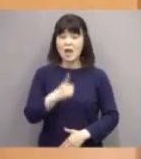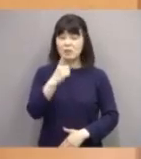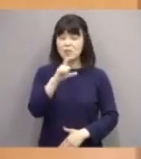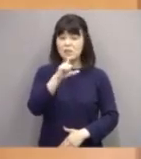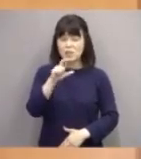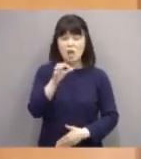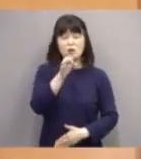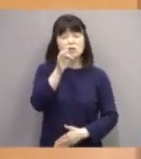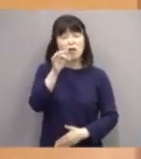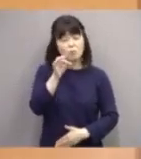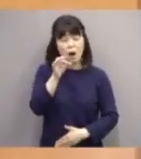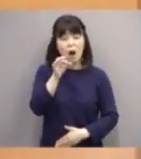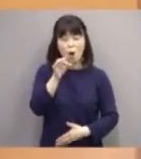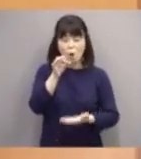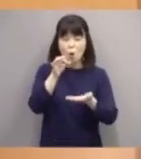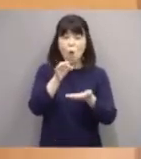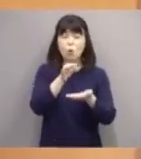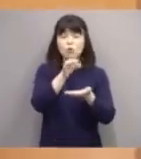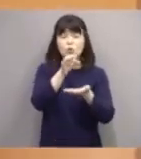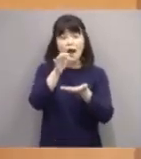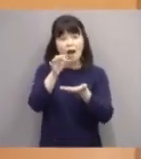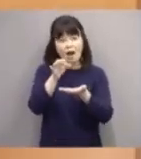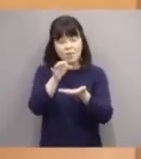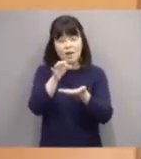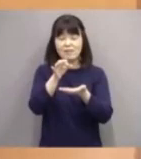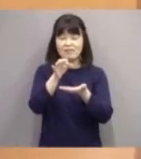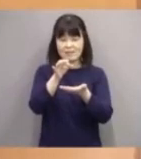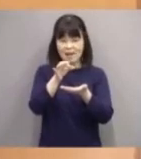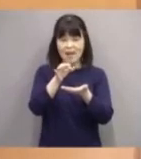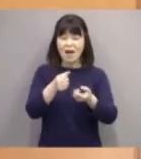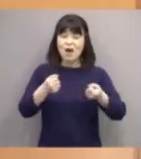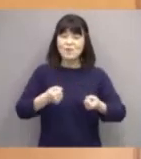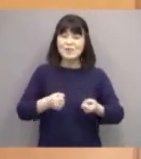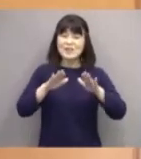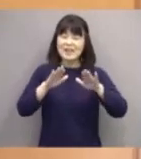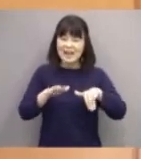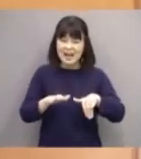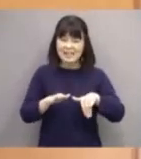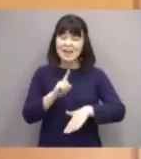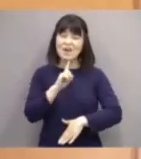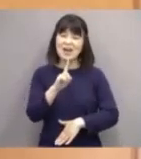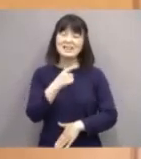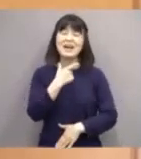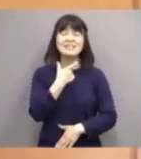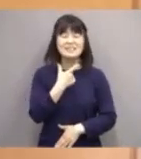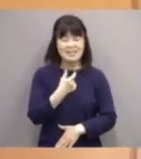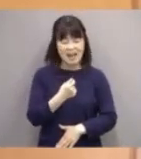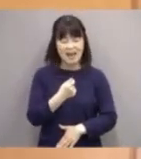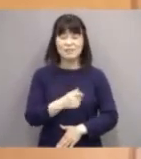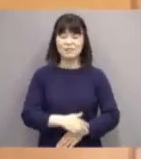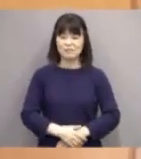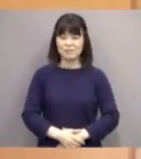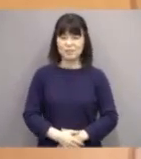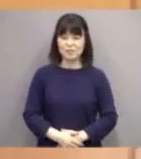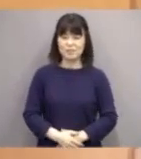1円玉とか浮かべて面白かったとかお話ししてあげた